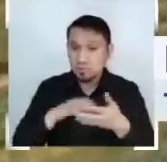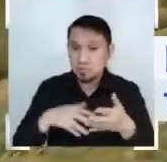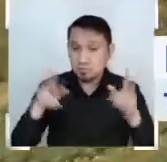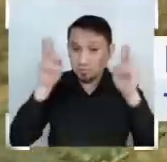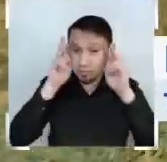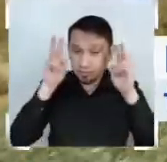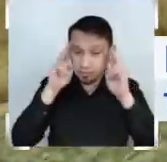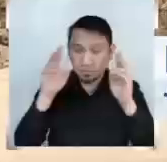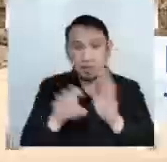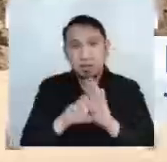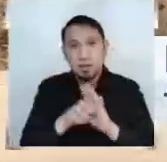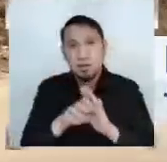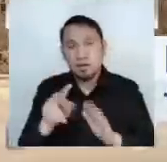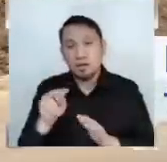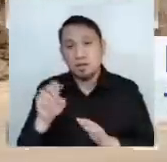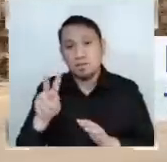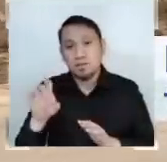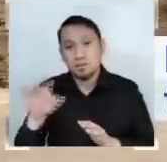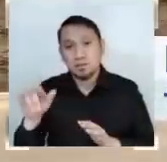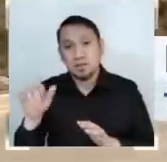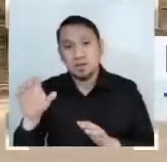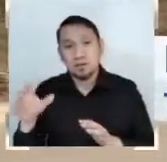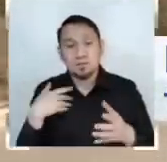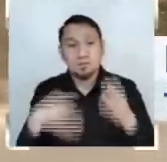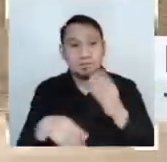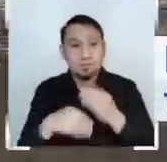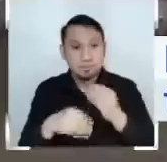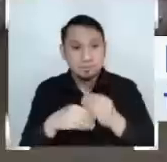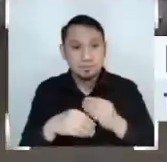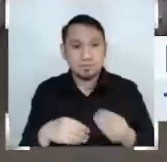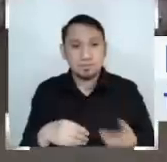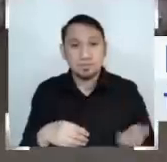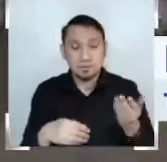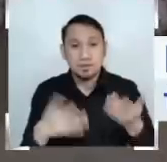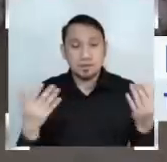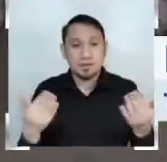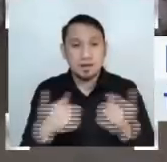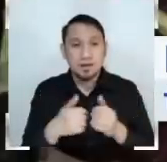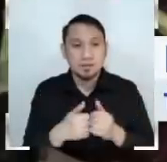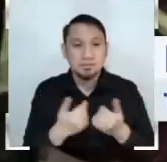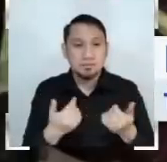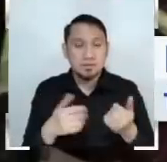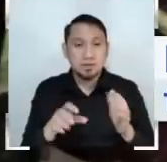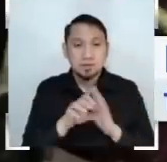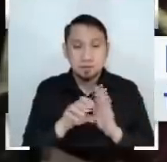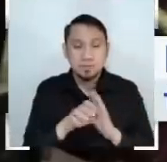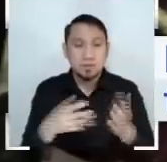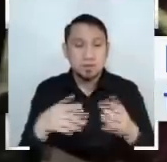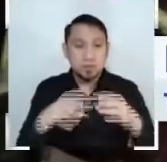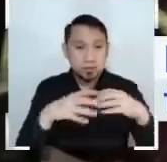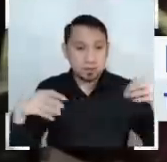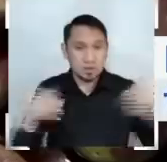trading post sa Nueva Vizcaya, dumadagdag sa gastos ang pagbiyahe ng mga ito. Halimbawa, ang talong na nasa 40 pesos lang kada kilo